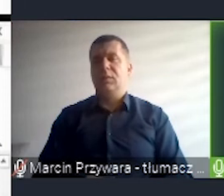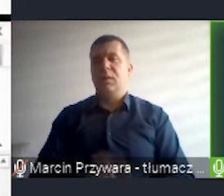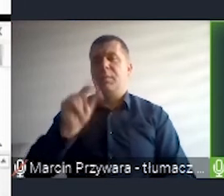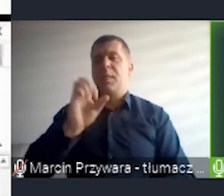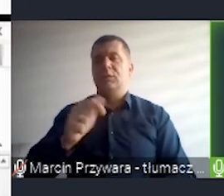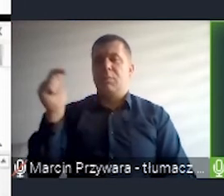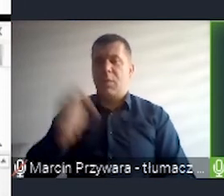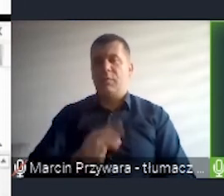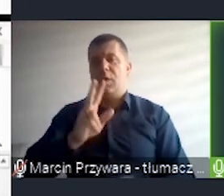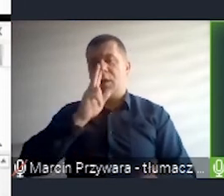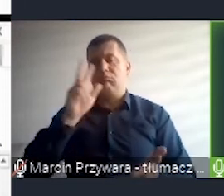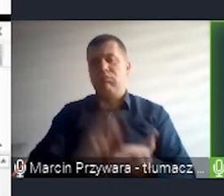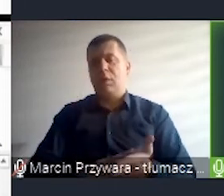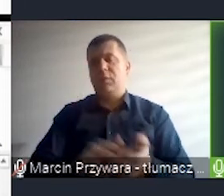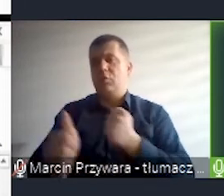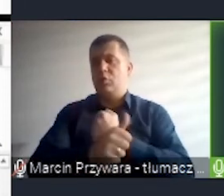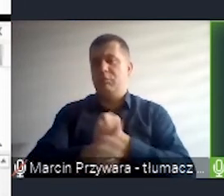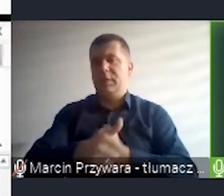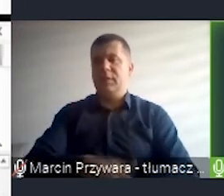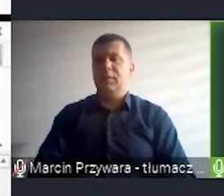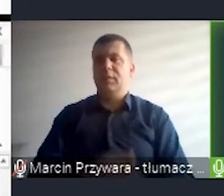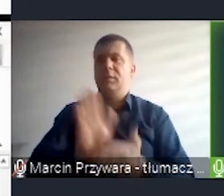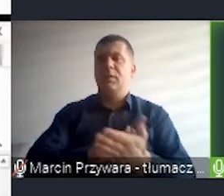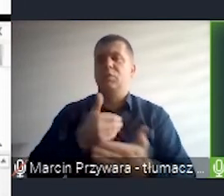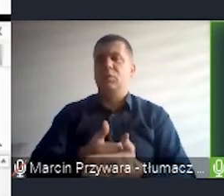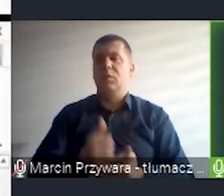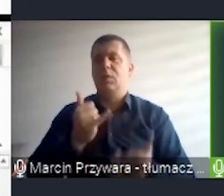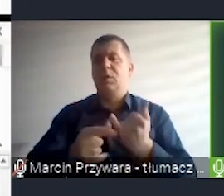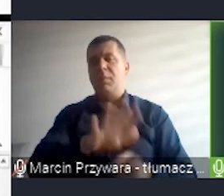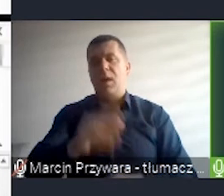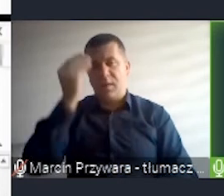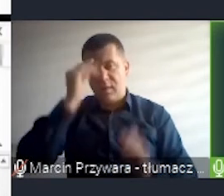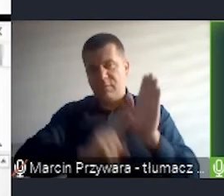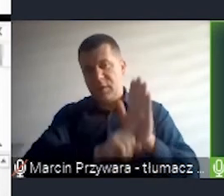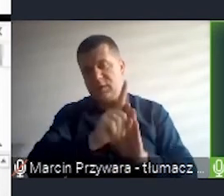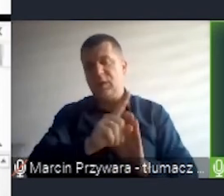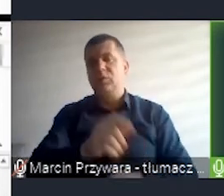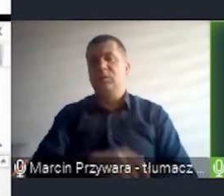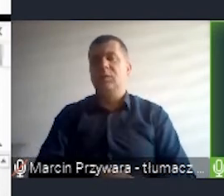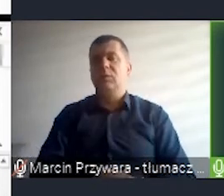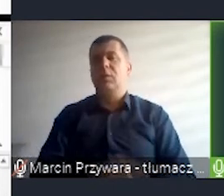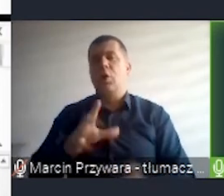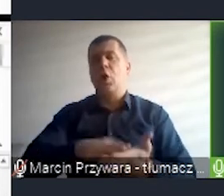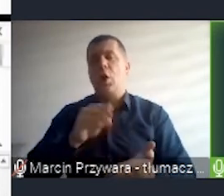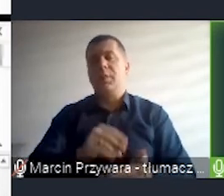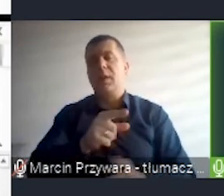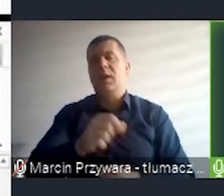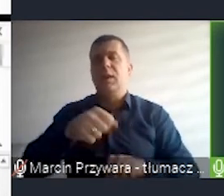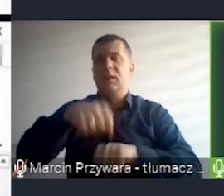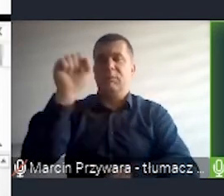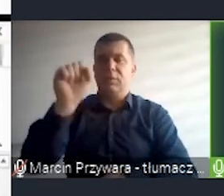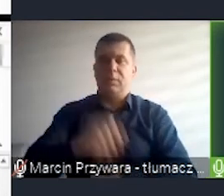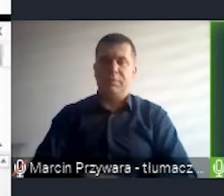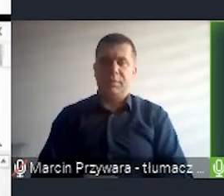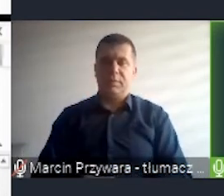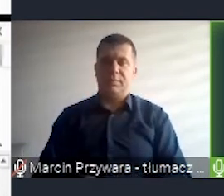personelu powinno być potwierdzone odpowiednimi dokumentami. No na przykład, jeżeli to jest kwestia wykształcenia, to chociażby kopią dyplomu.